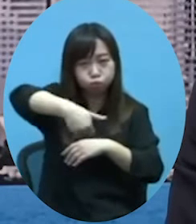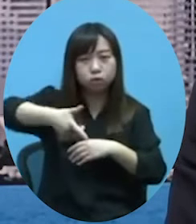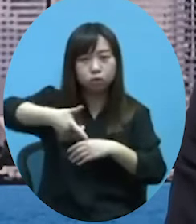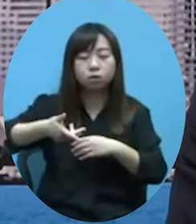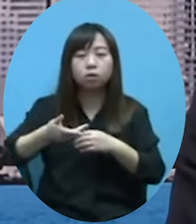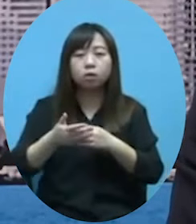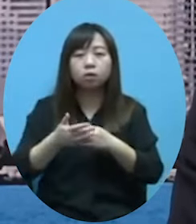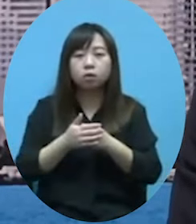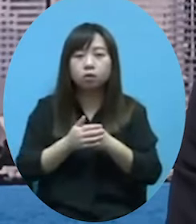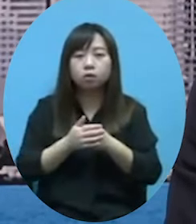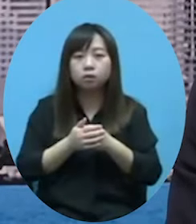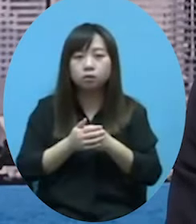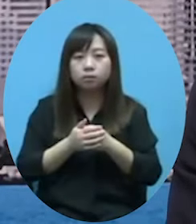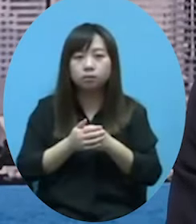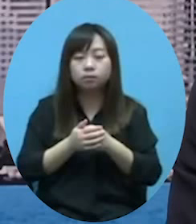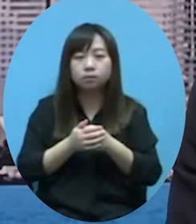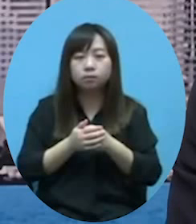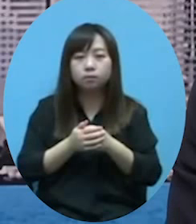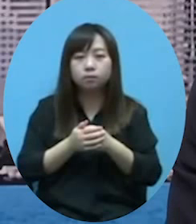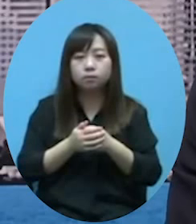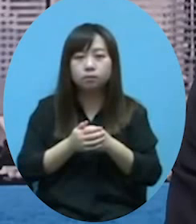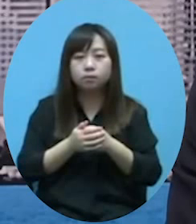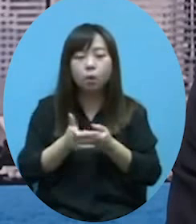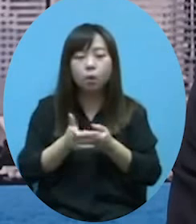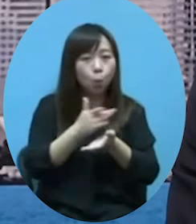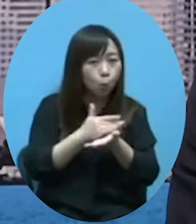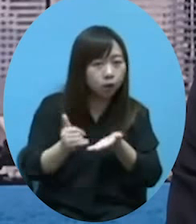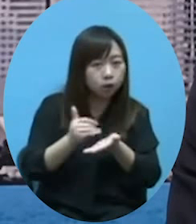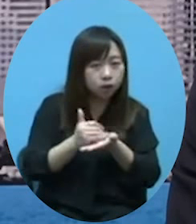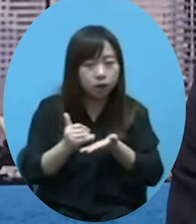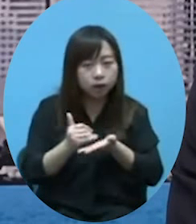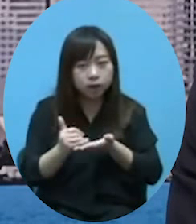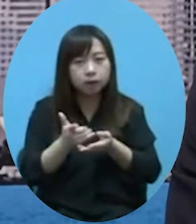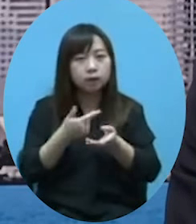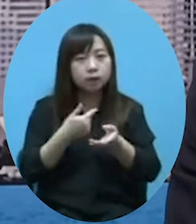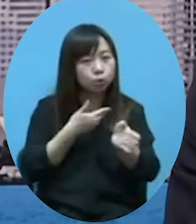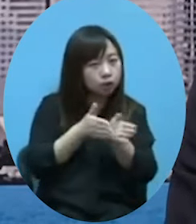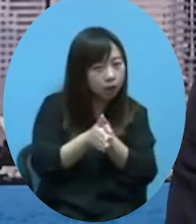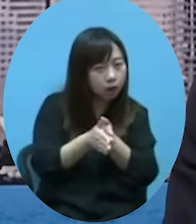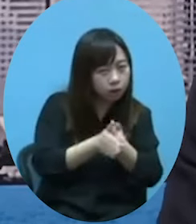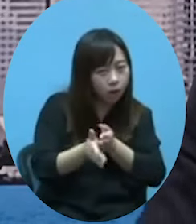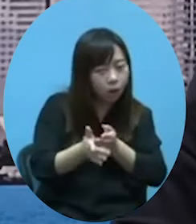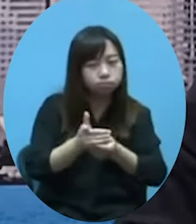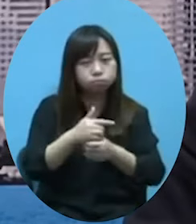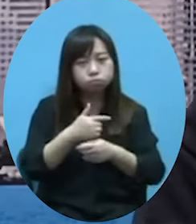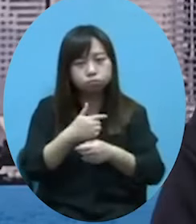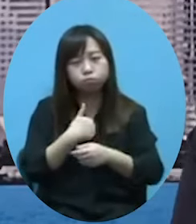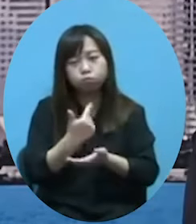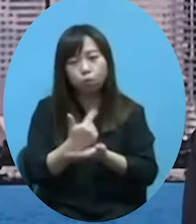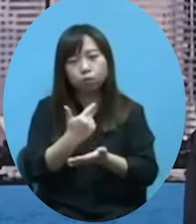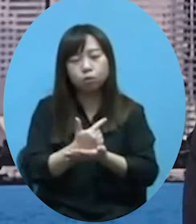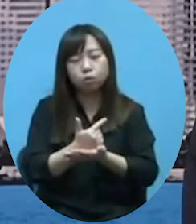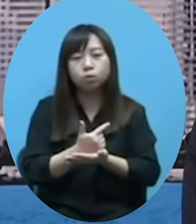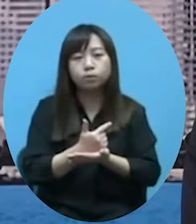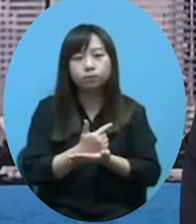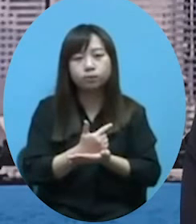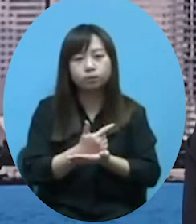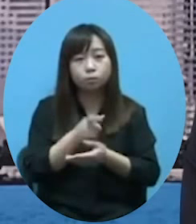盡量要那個衛生清潔要洗手是的至於你問到那個